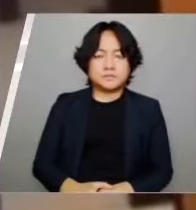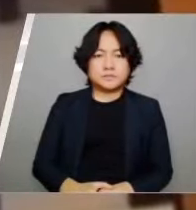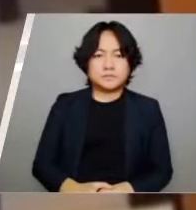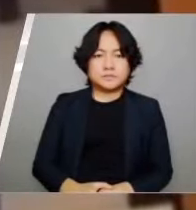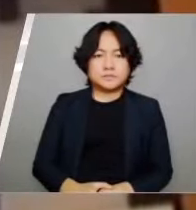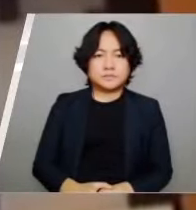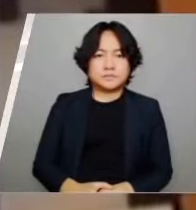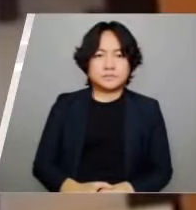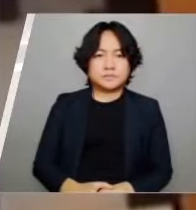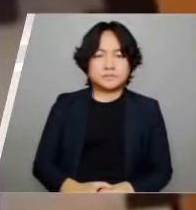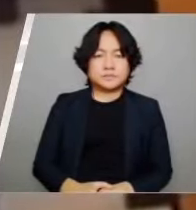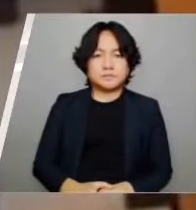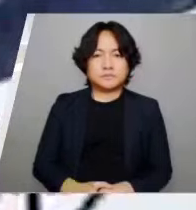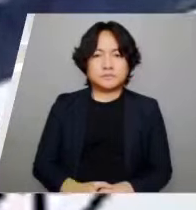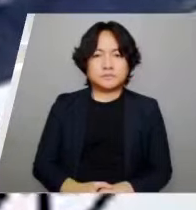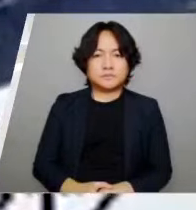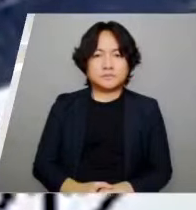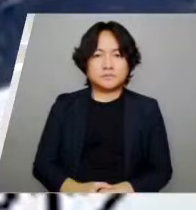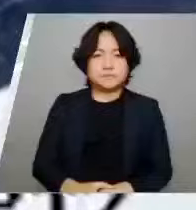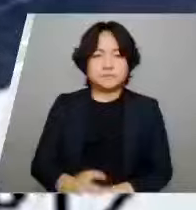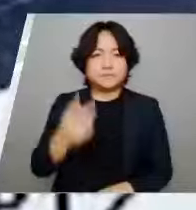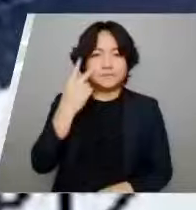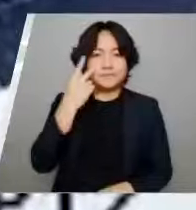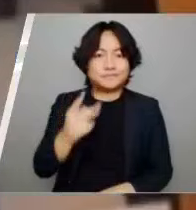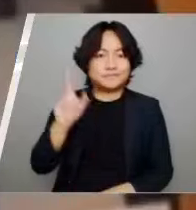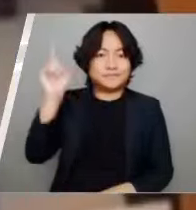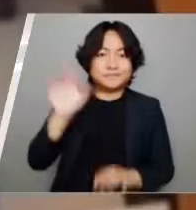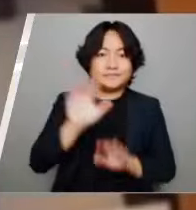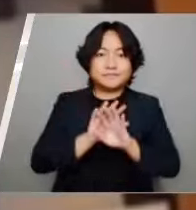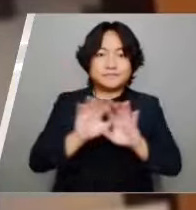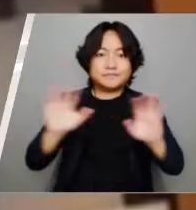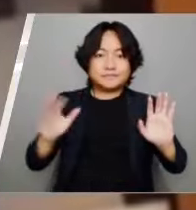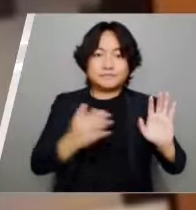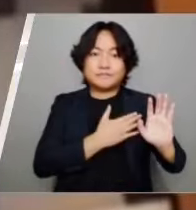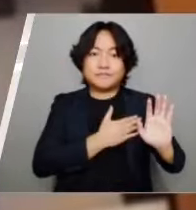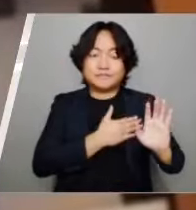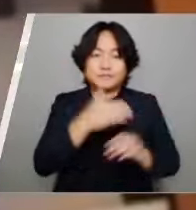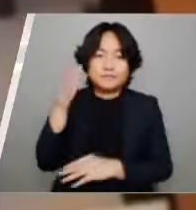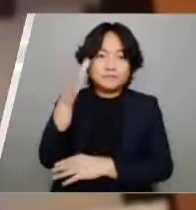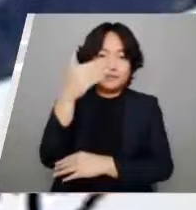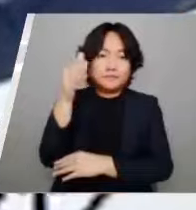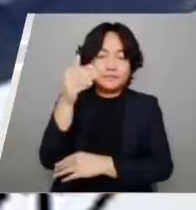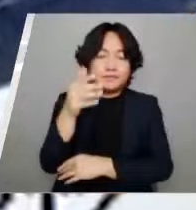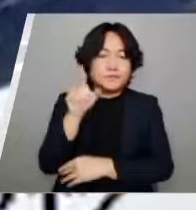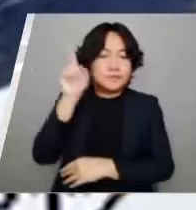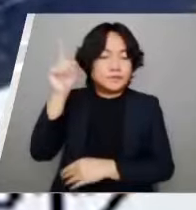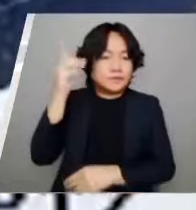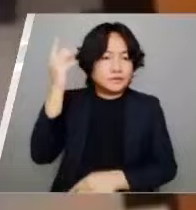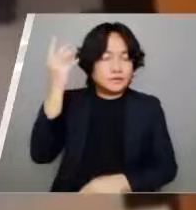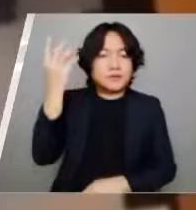sumang ng FL ceremony City Hall ng Tan City Batangas 2018